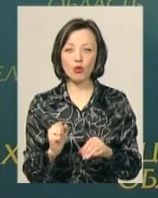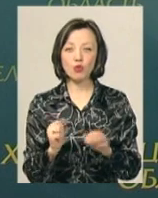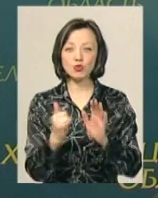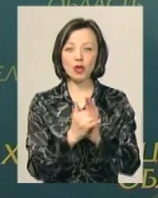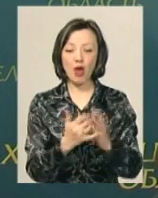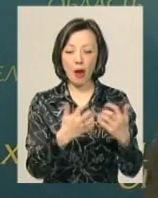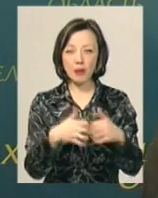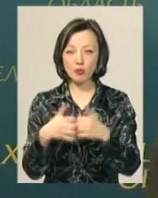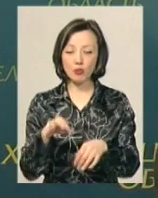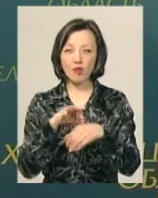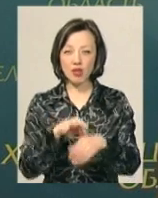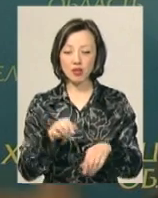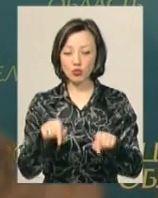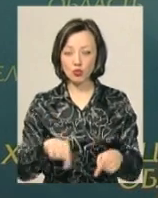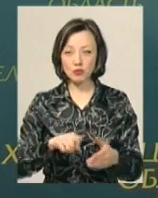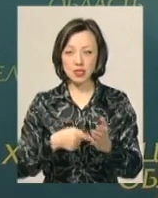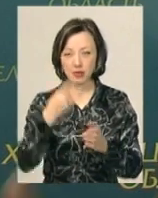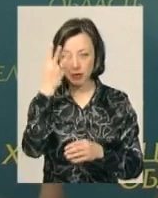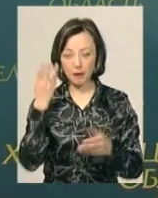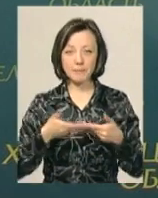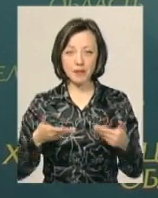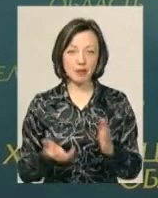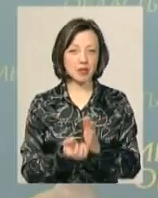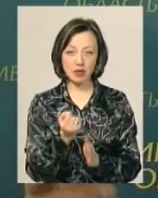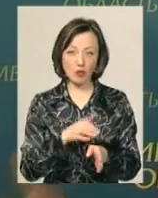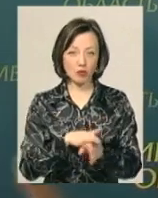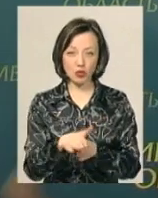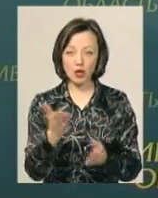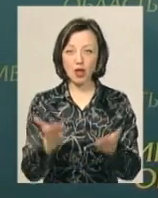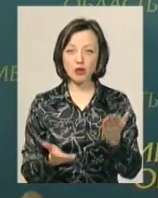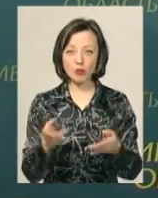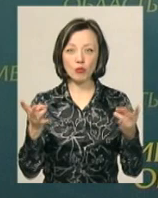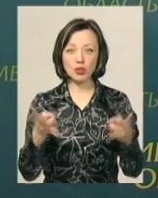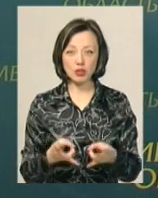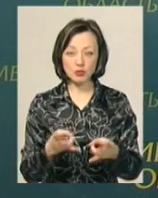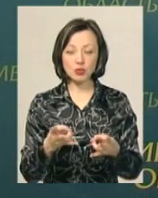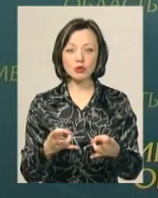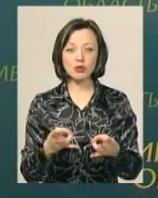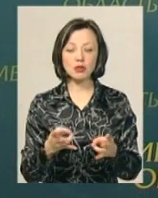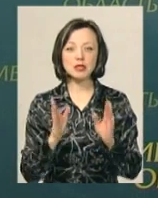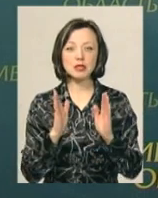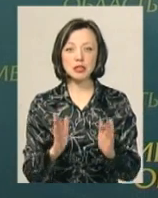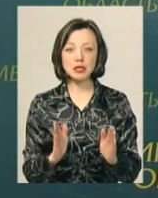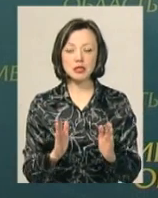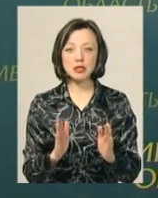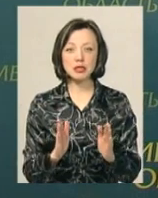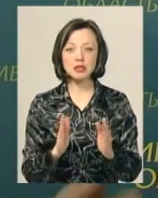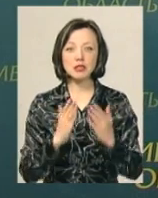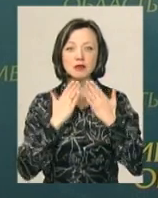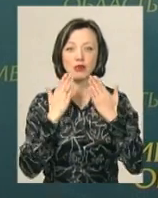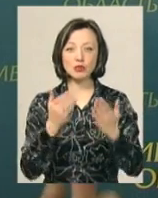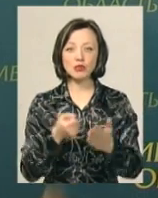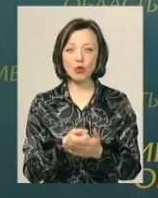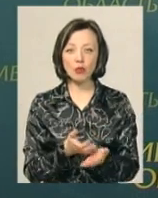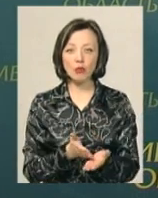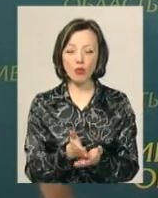проведення процедури гемодіалізу в місті Хмельницьку. Ми підтримуємо це абсолютно. Якщо потрібно знати якість, то тільки треба звернутися до